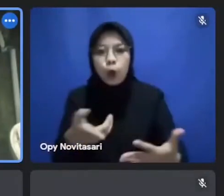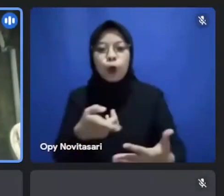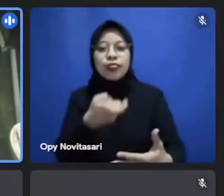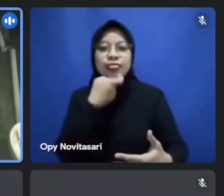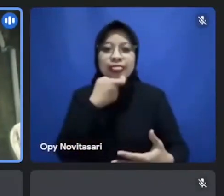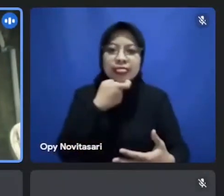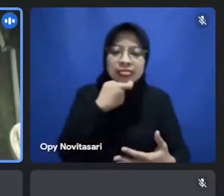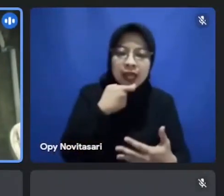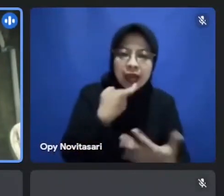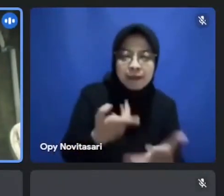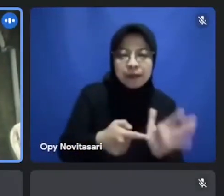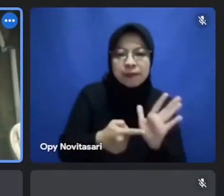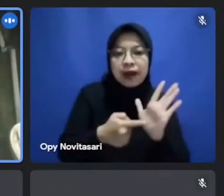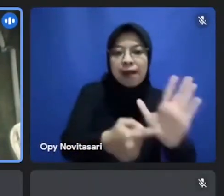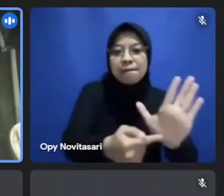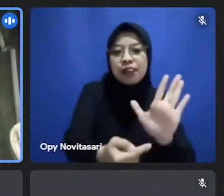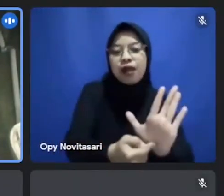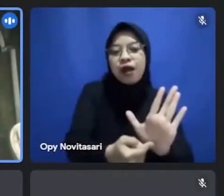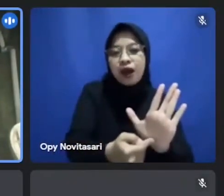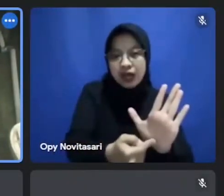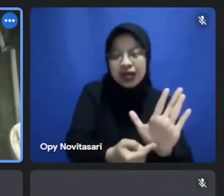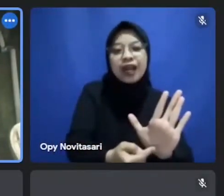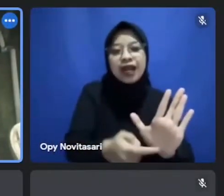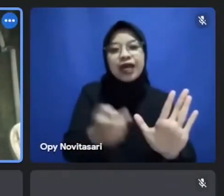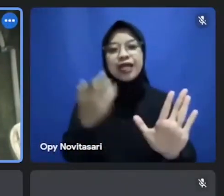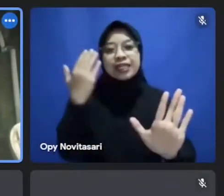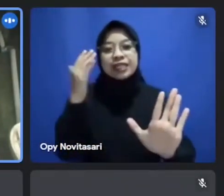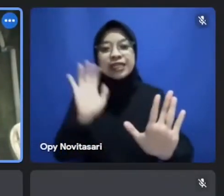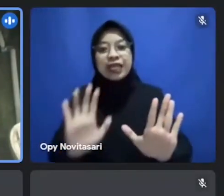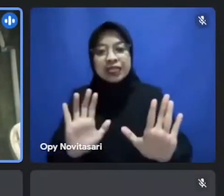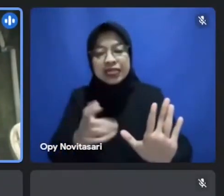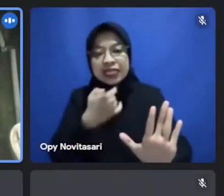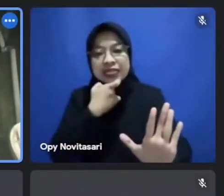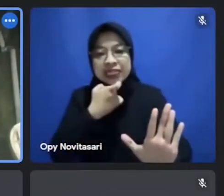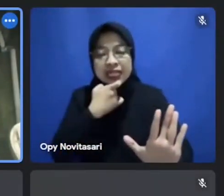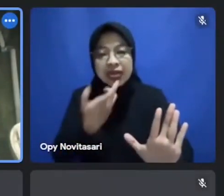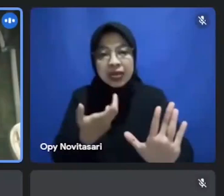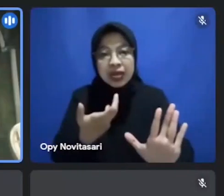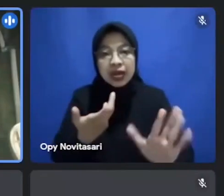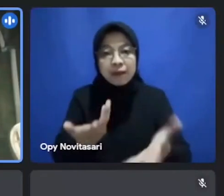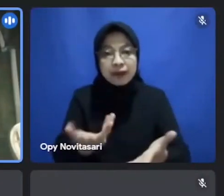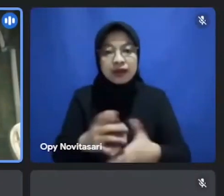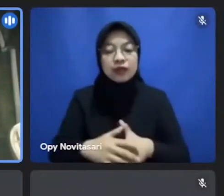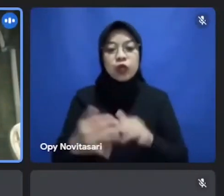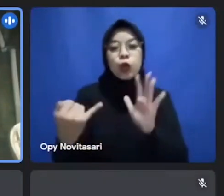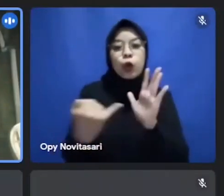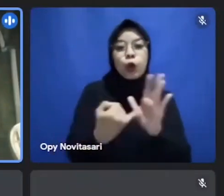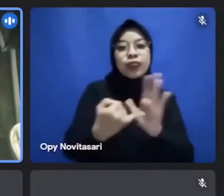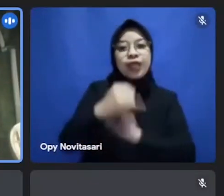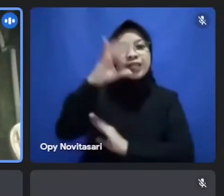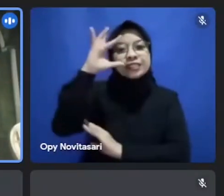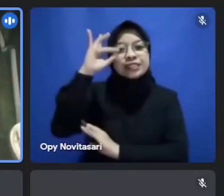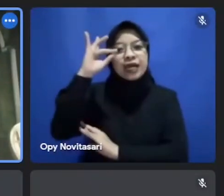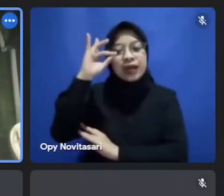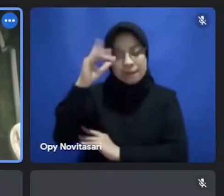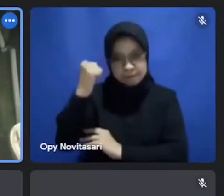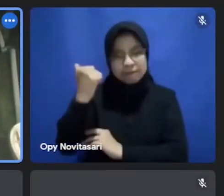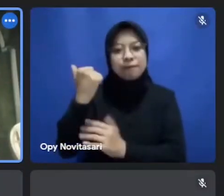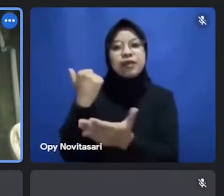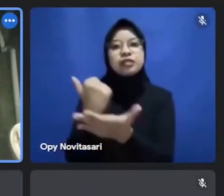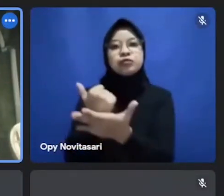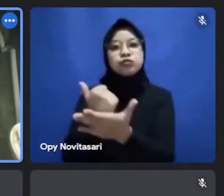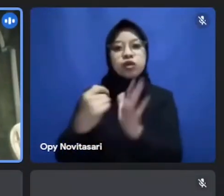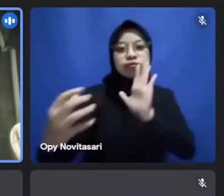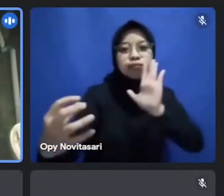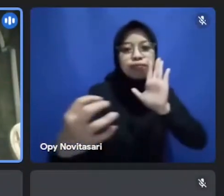ee Tampilkan di apa di nah di konten di Instagram yang sudah